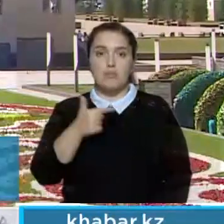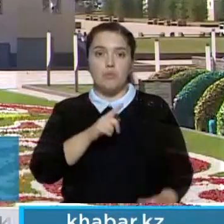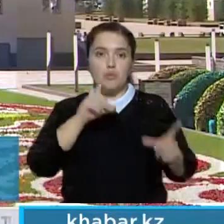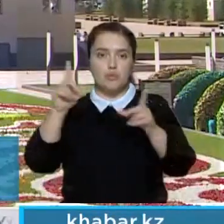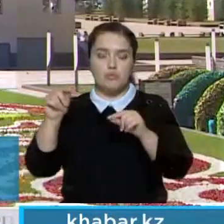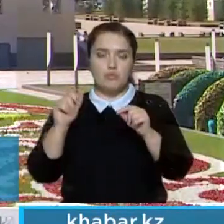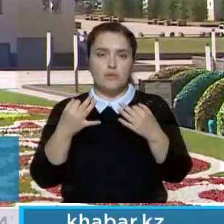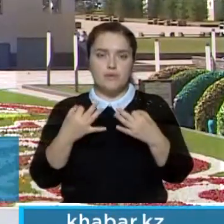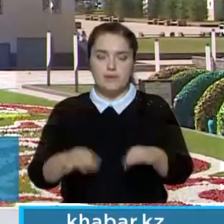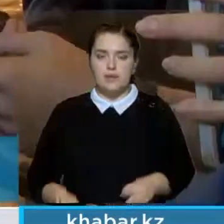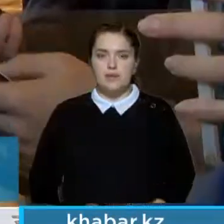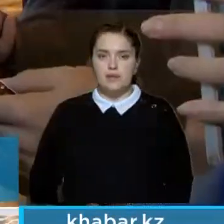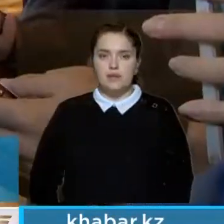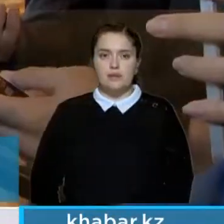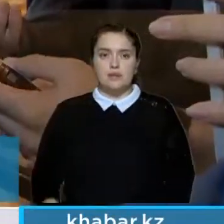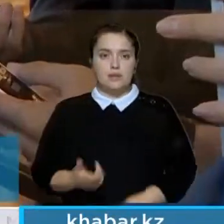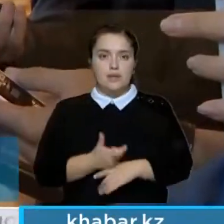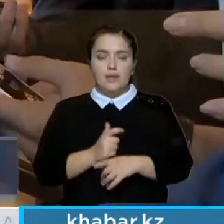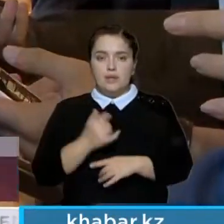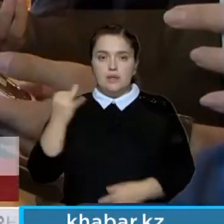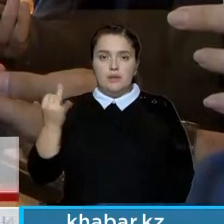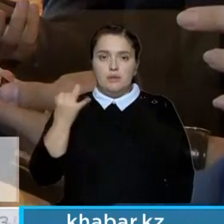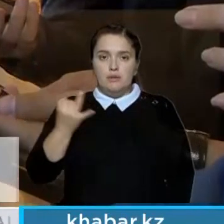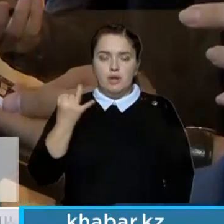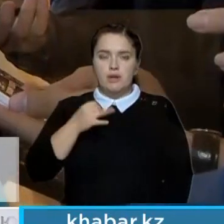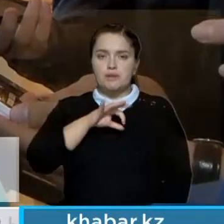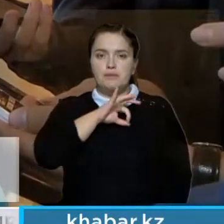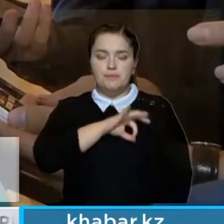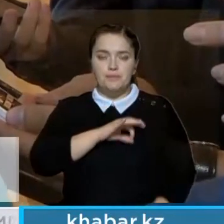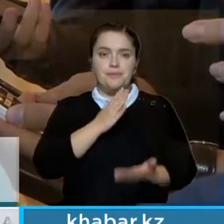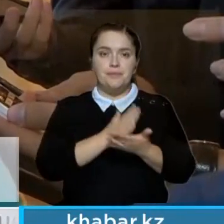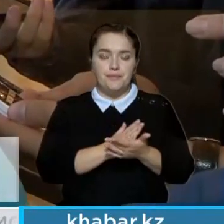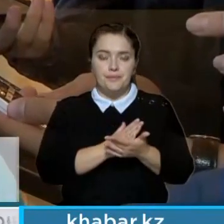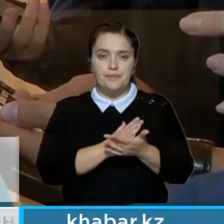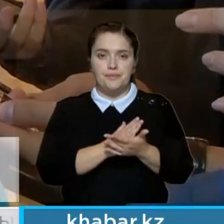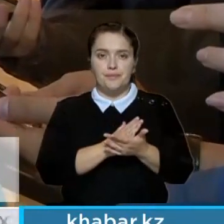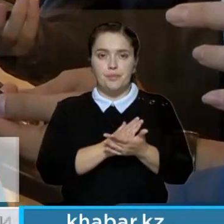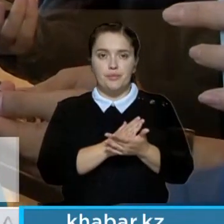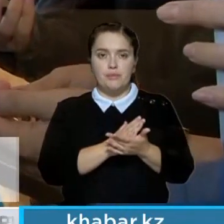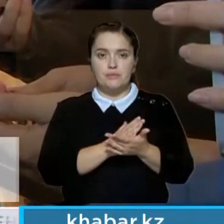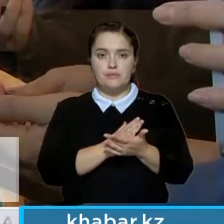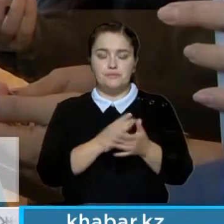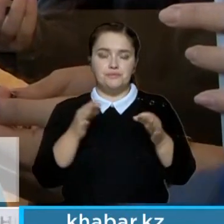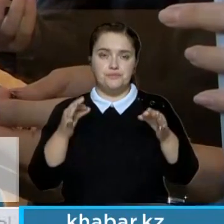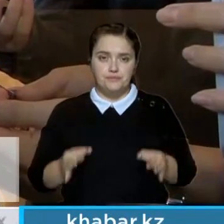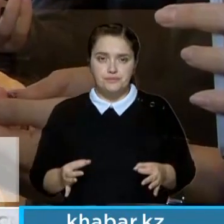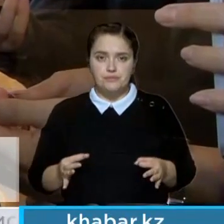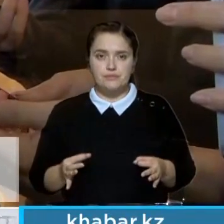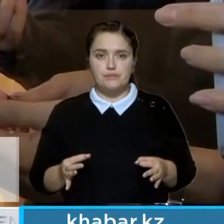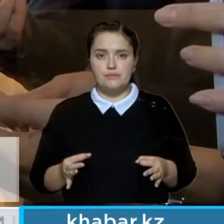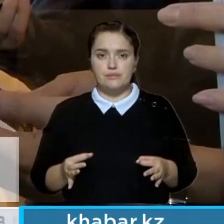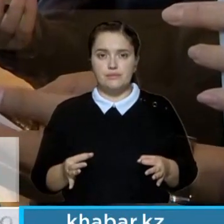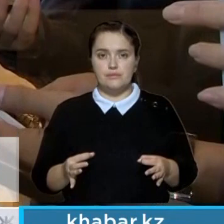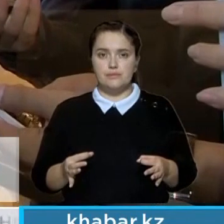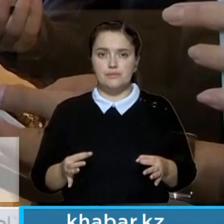не нужна. Очень интересная страна, хороший туристический потенциал. Я думаю, это будет правильно. И